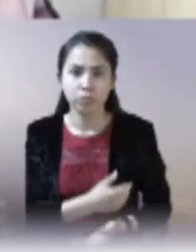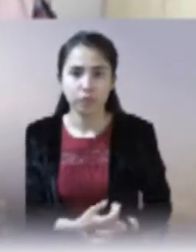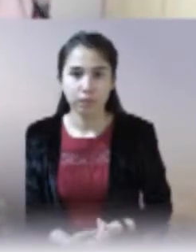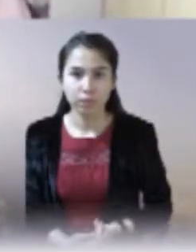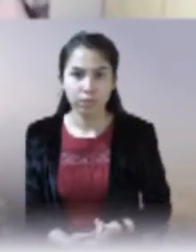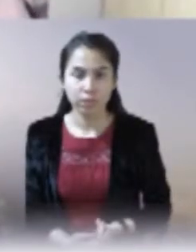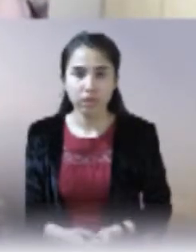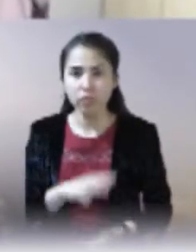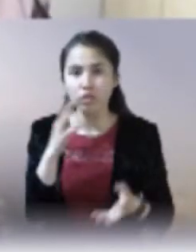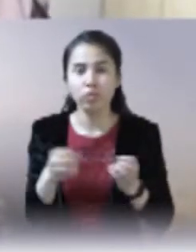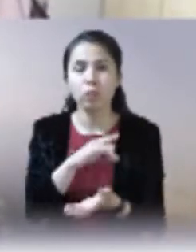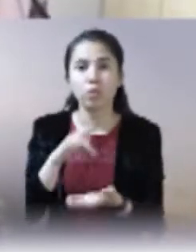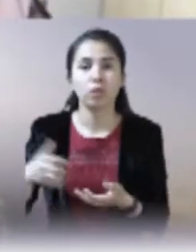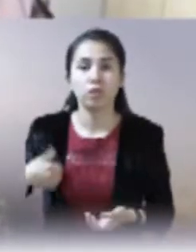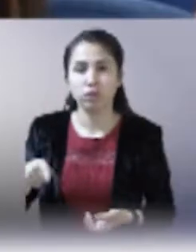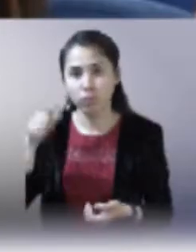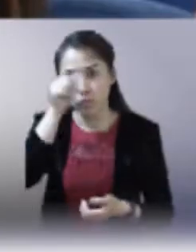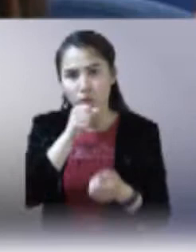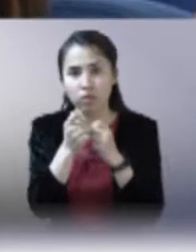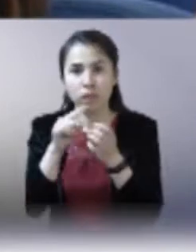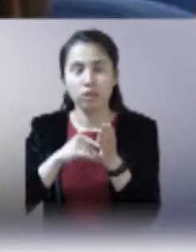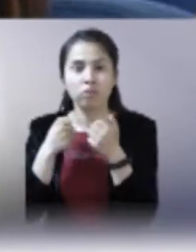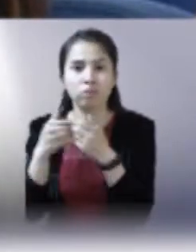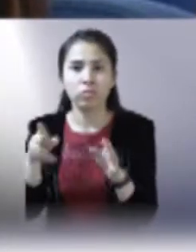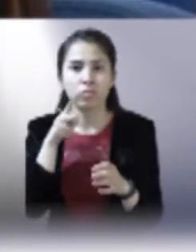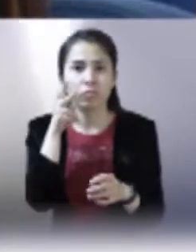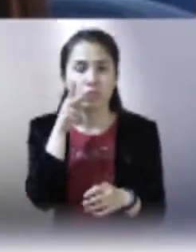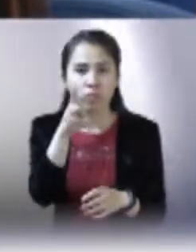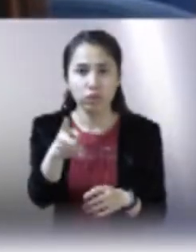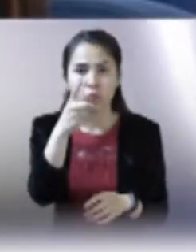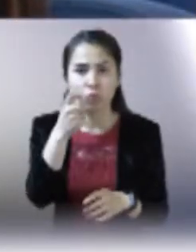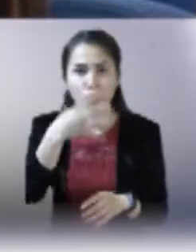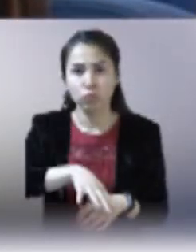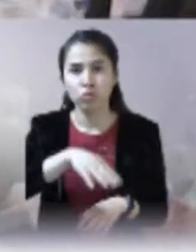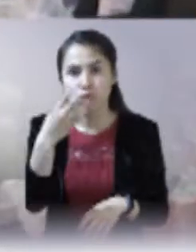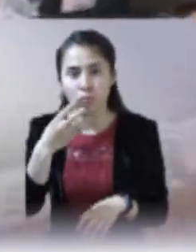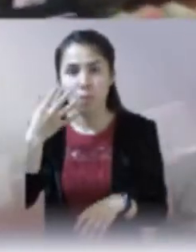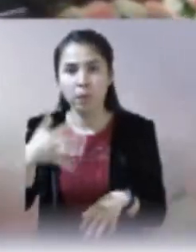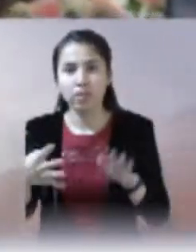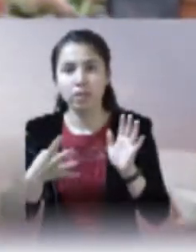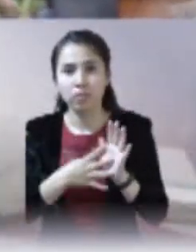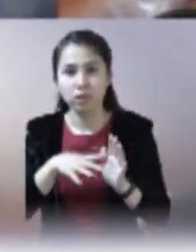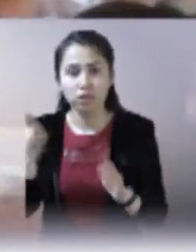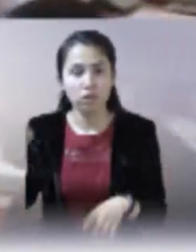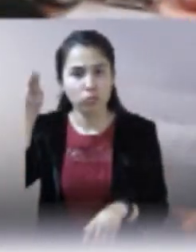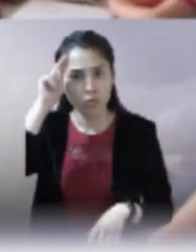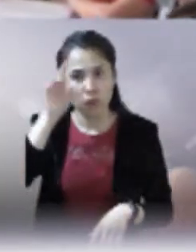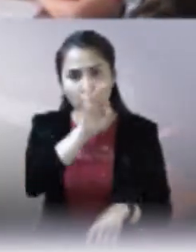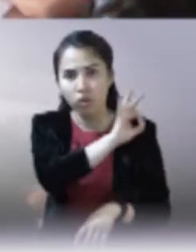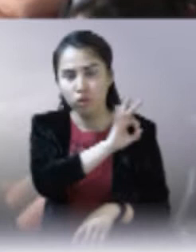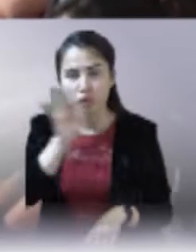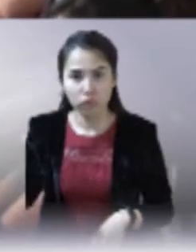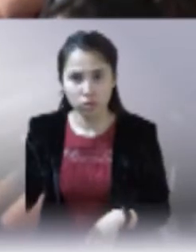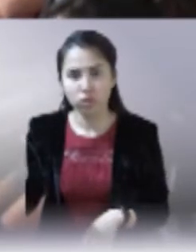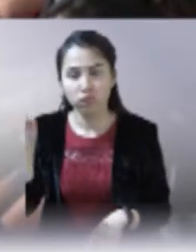того, наконечники на государственном флаге, размещенные в актовом зале управления сельского хозяйства, на здании Шуталасской бассейновой инспекции по регулированию использования и охране